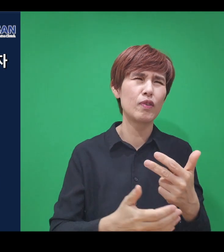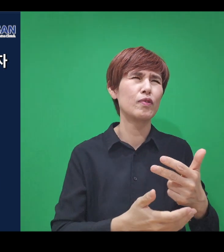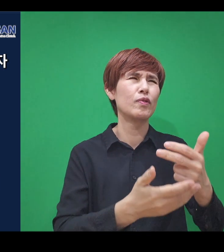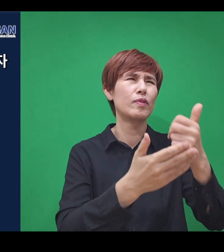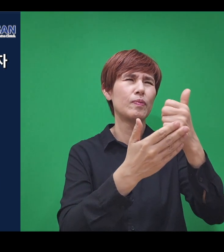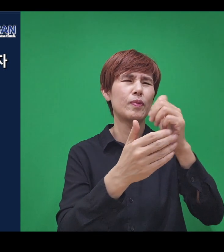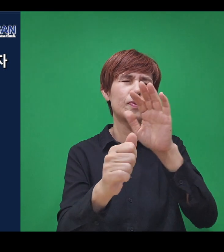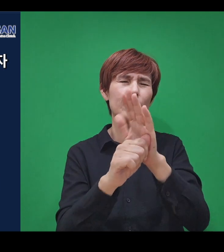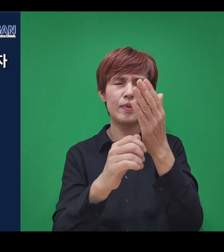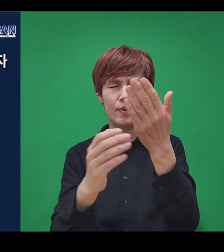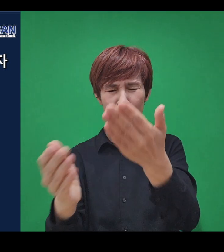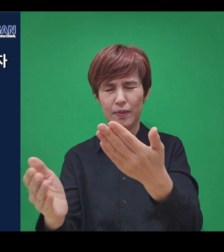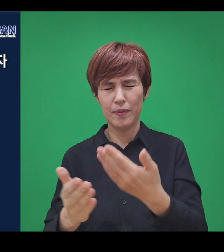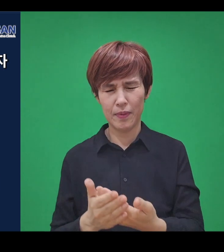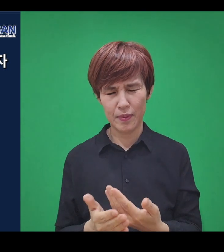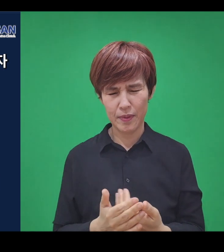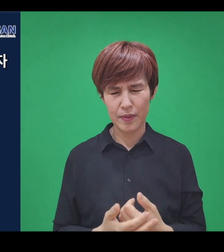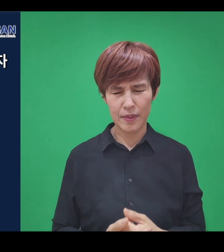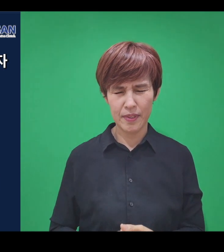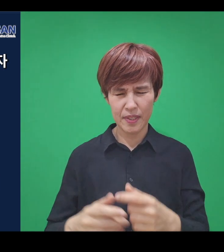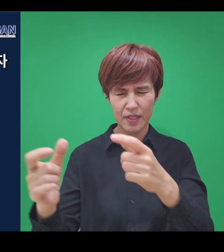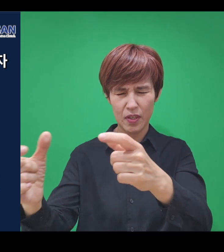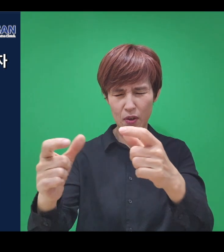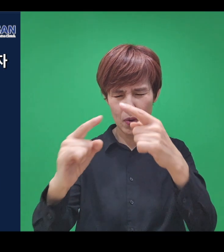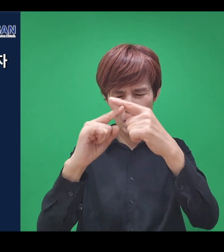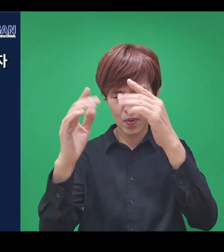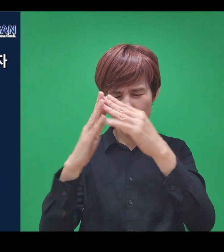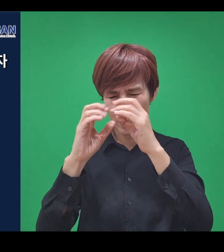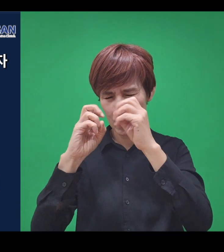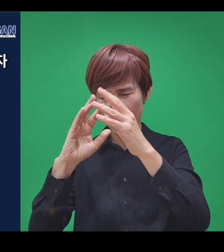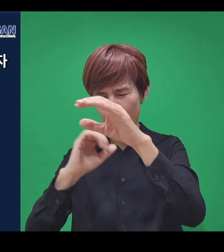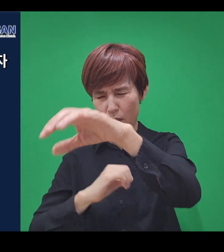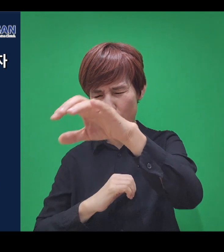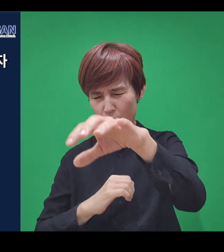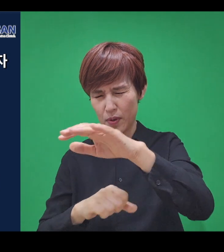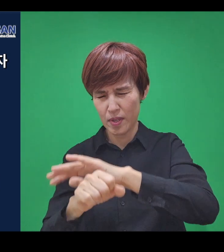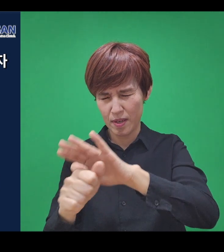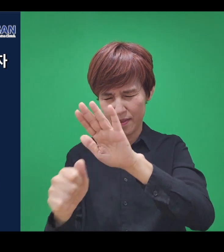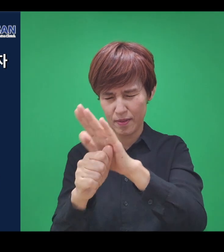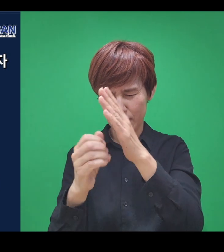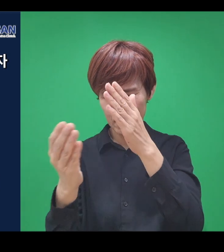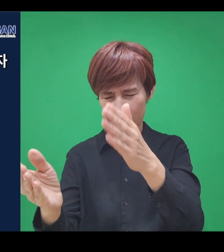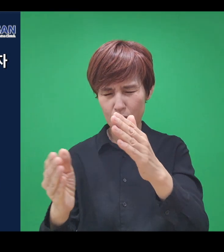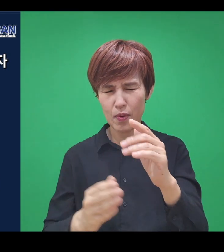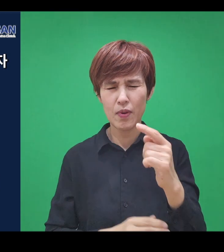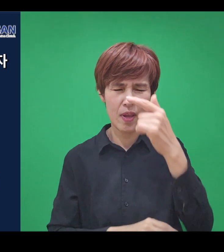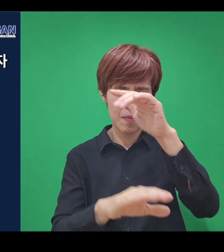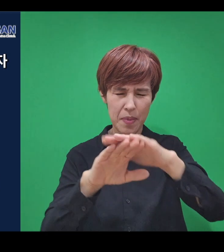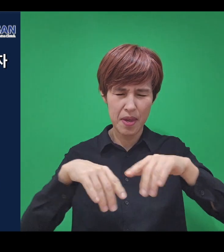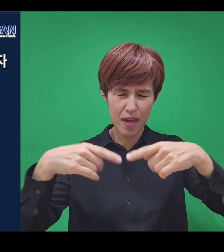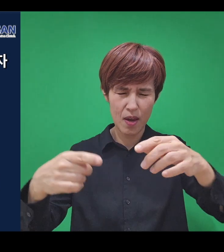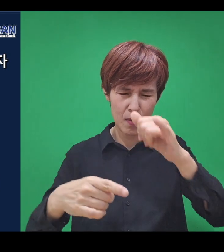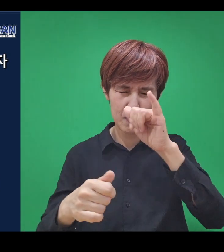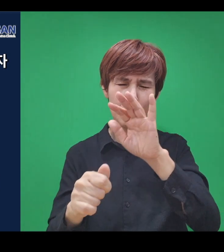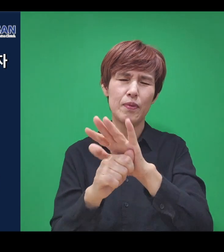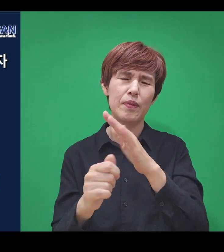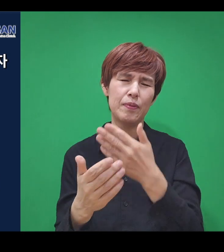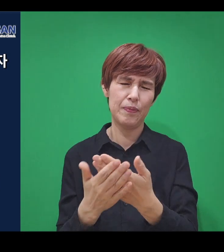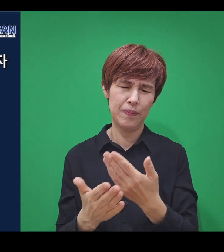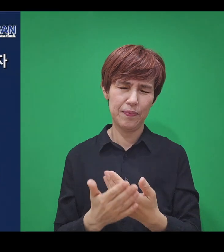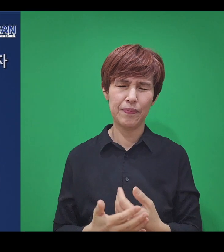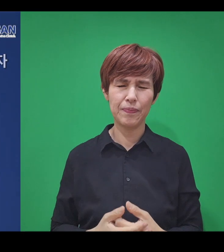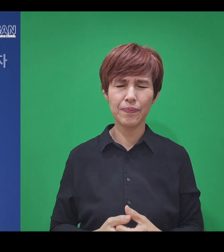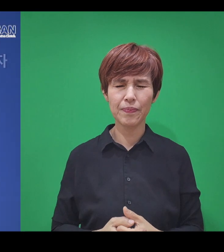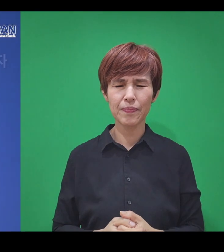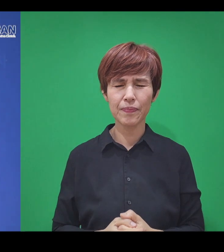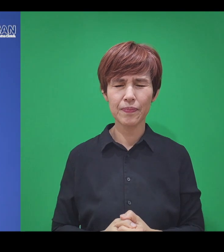품으로 돌아오게 해 주시옵소서. 그 지역의 교회와 선교지들을 붙드시고 오늘 영광의 예배가 진행되게 하여